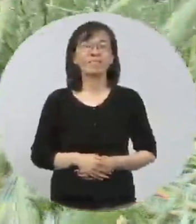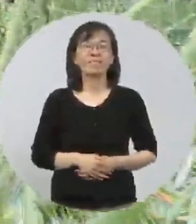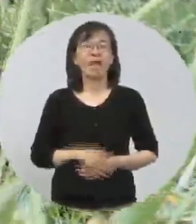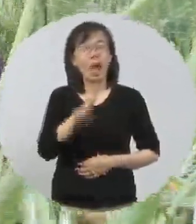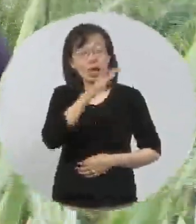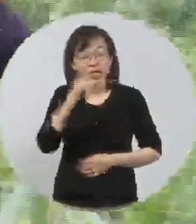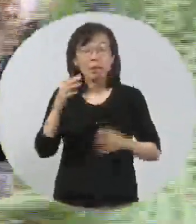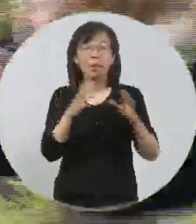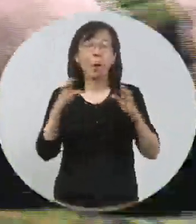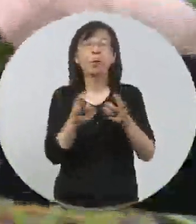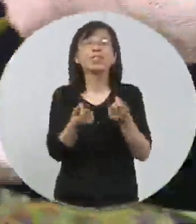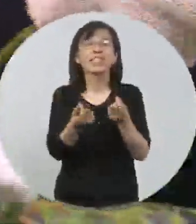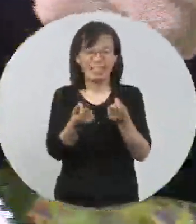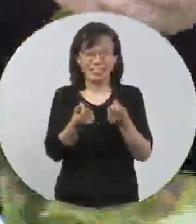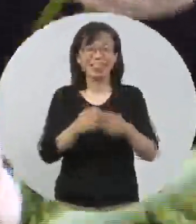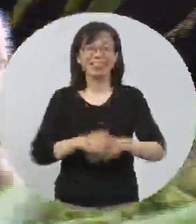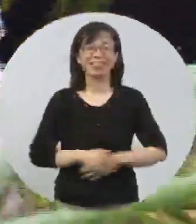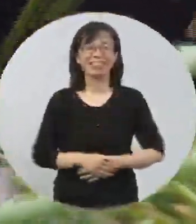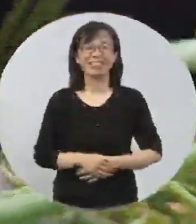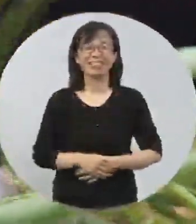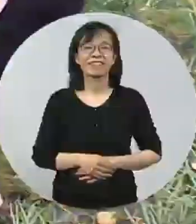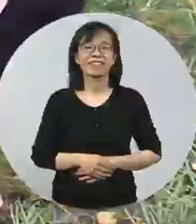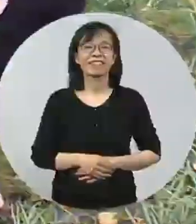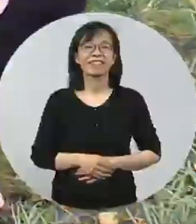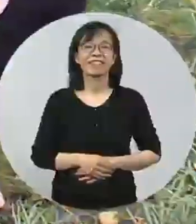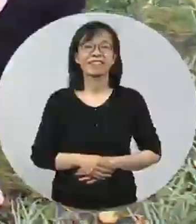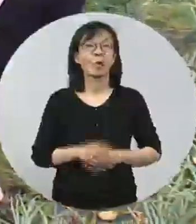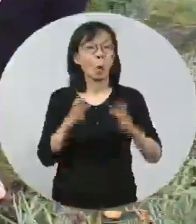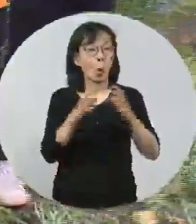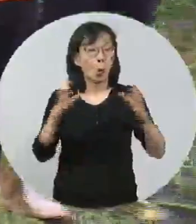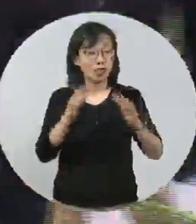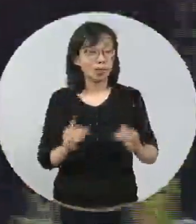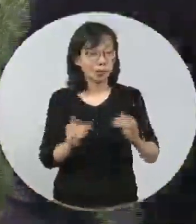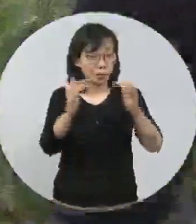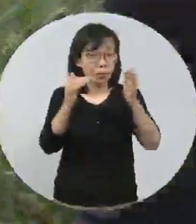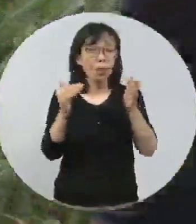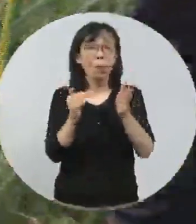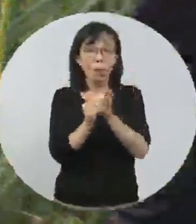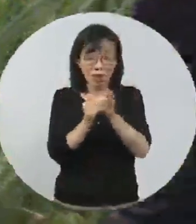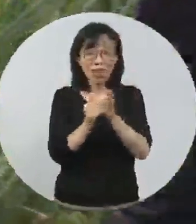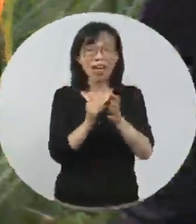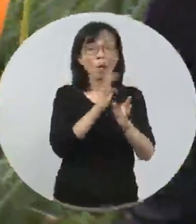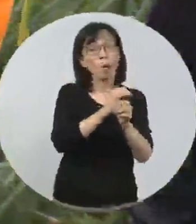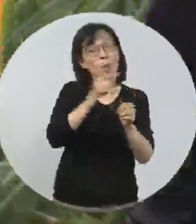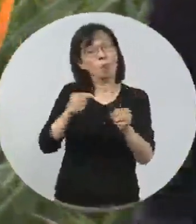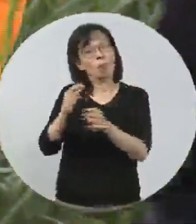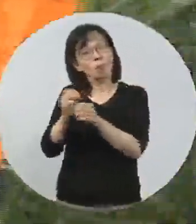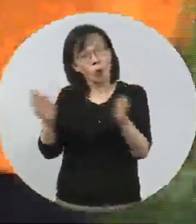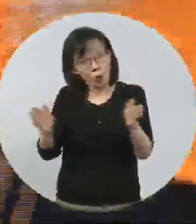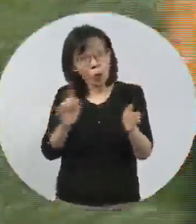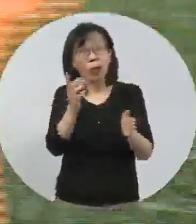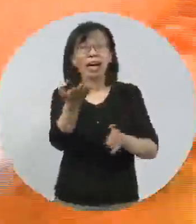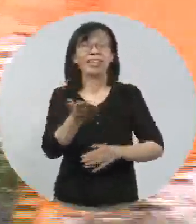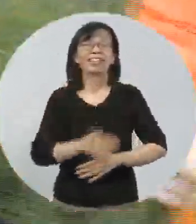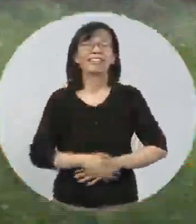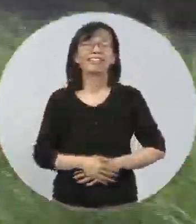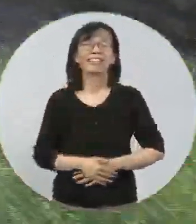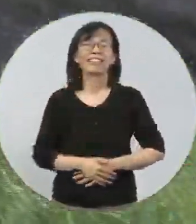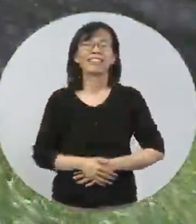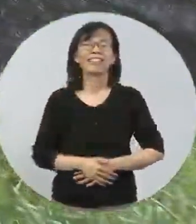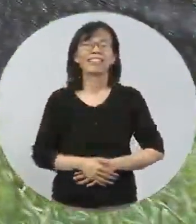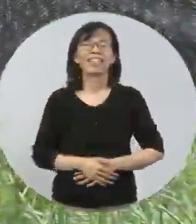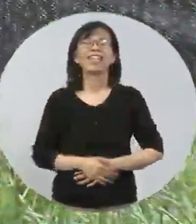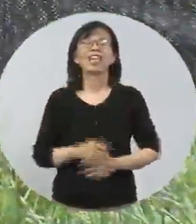立派な大きさですね。 この大きさになるまでどれくらいの時間がかかるんですか？ はい、